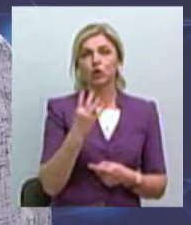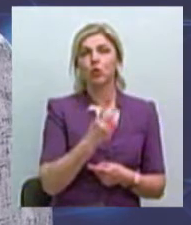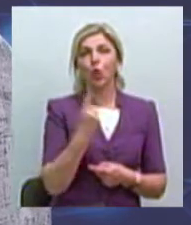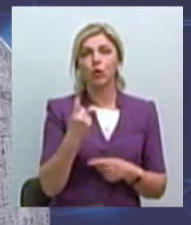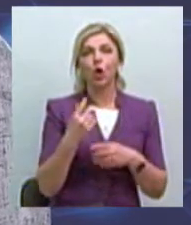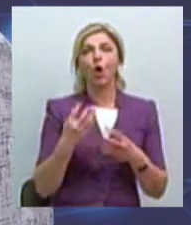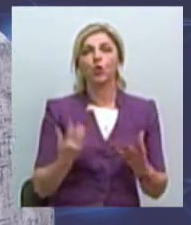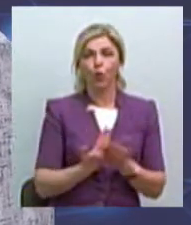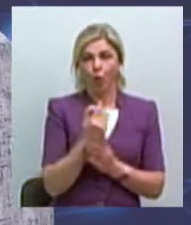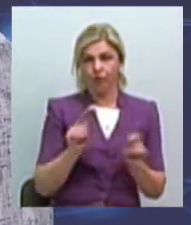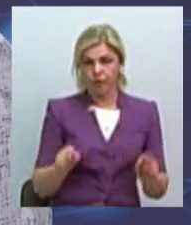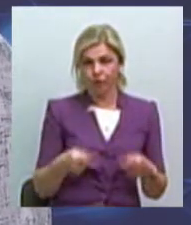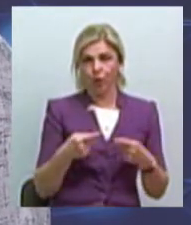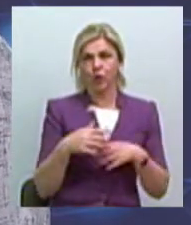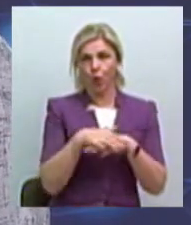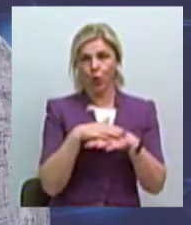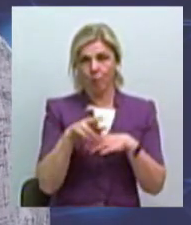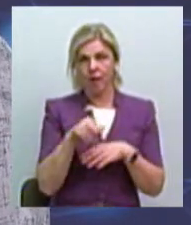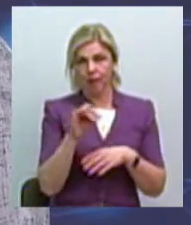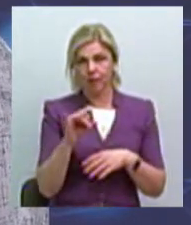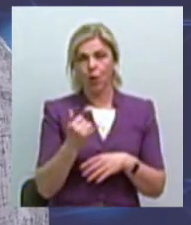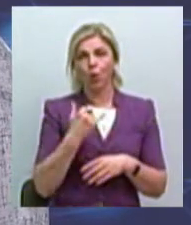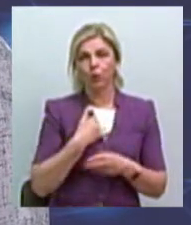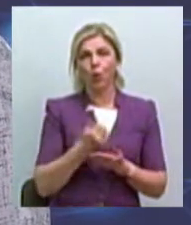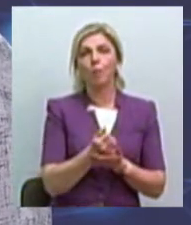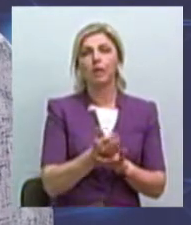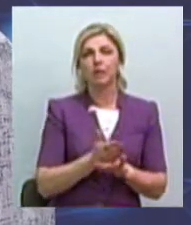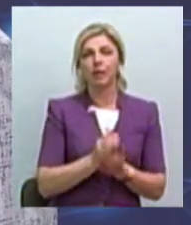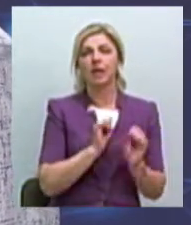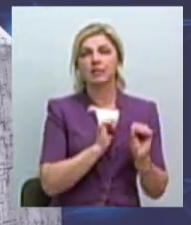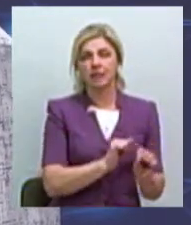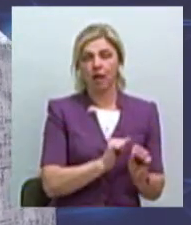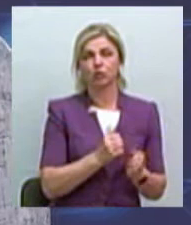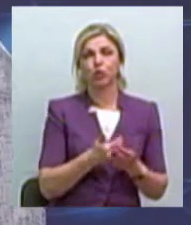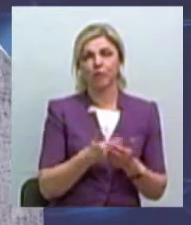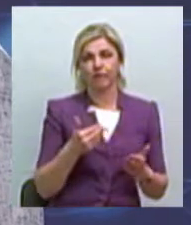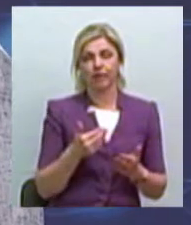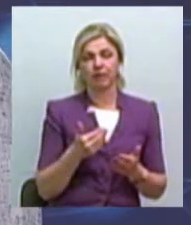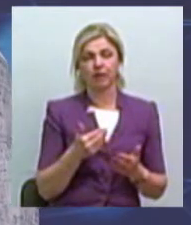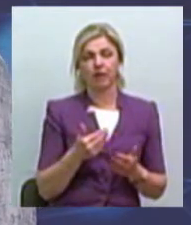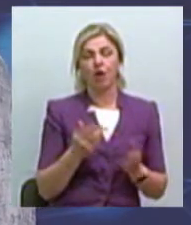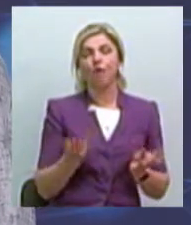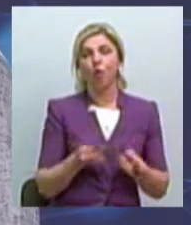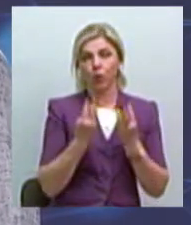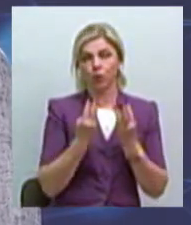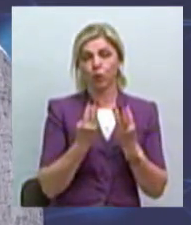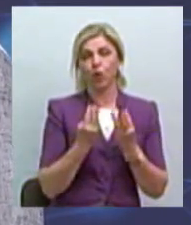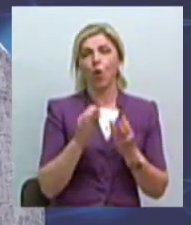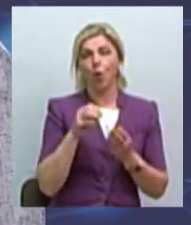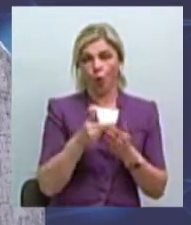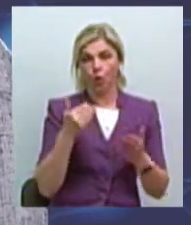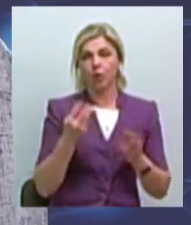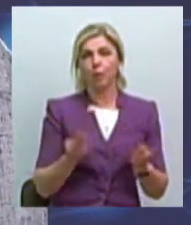громади територіальної у нас забезпечені захистом від, від вогню, від пожеж,